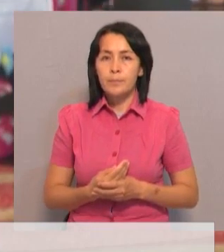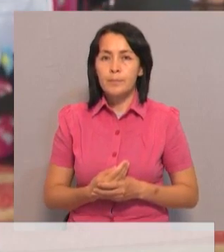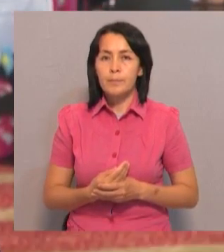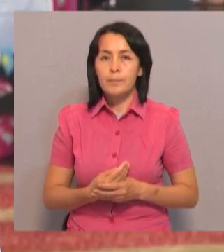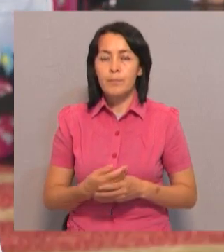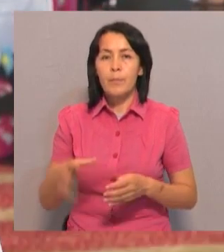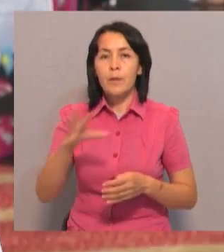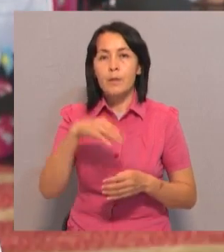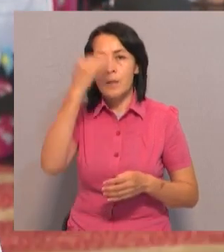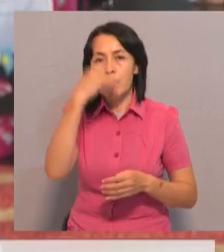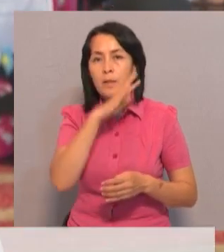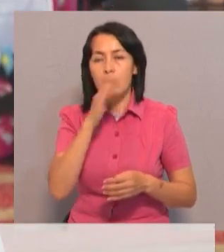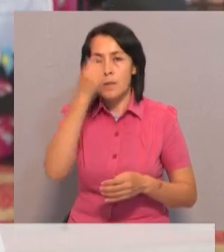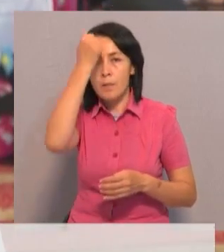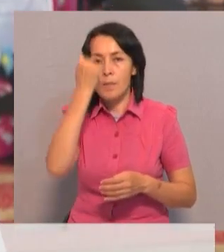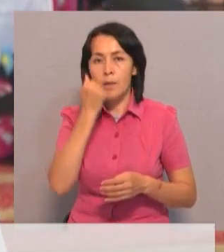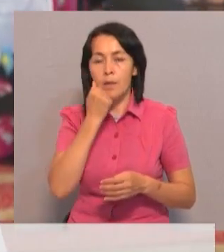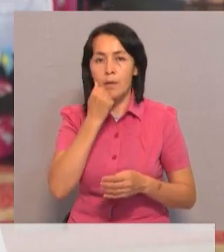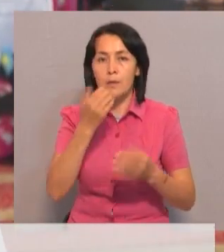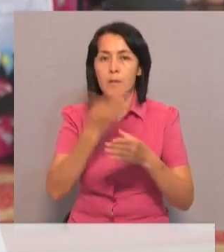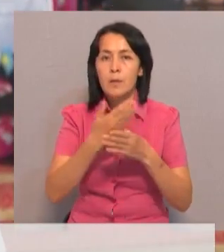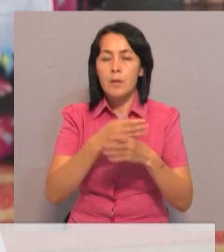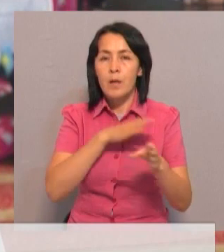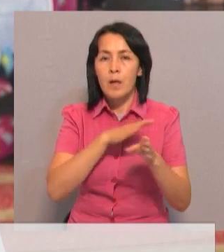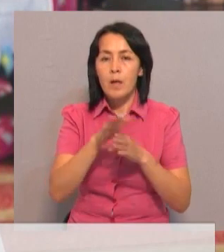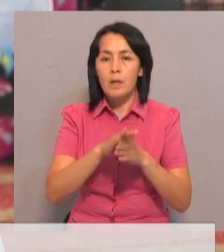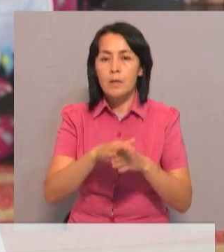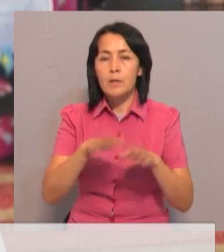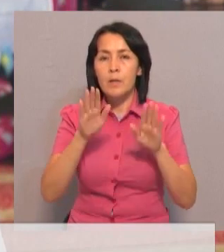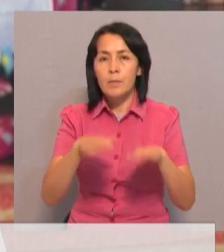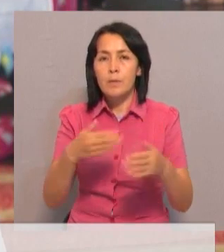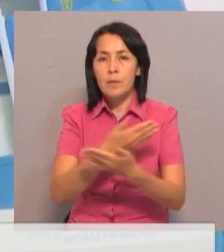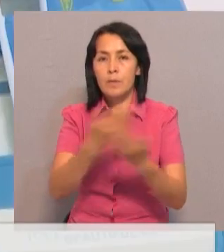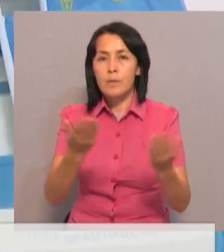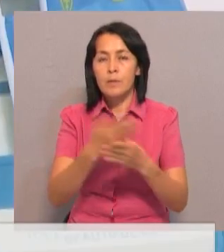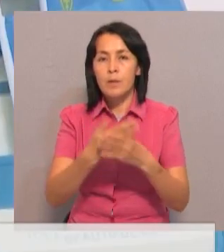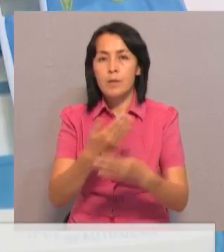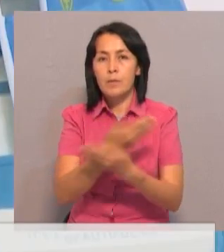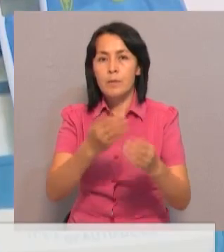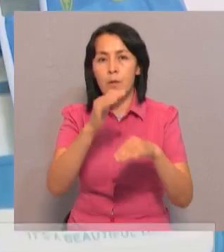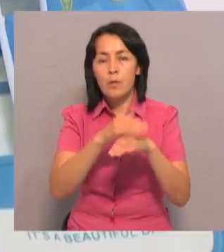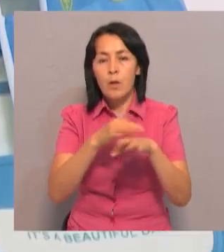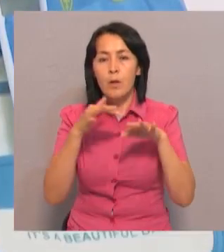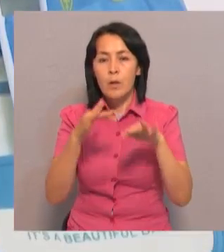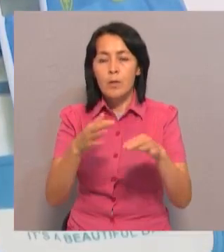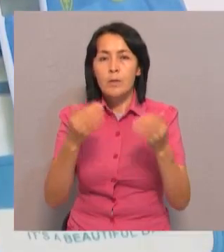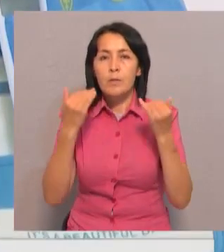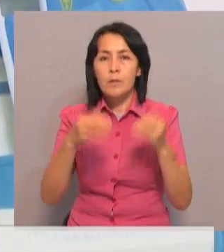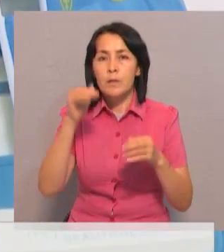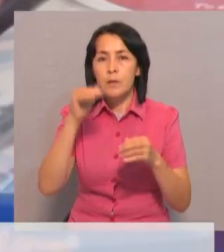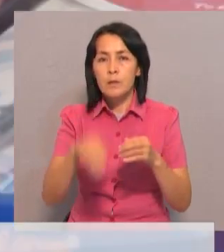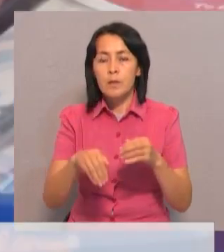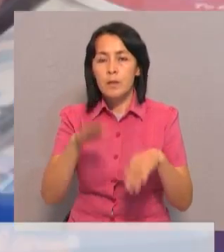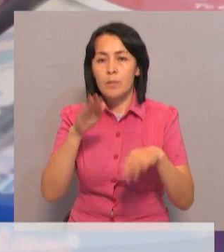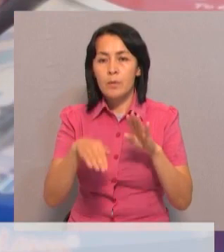От имени всех родителей выражаю благодарность спонсорам, организаторам. Пусть ваша помощь нам и ваши добрые дела вернутся в